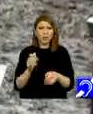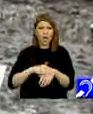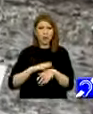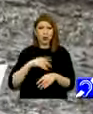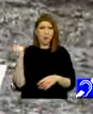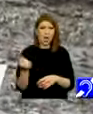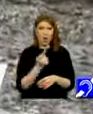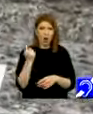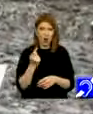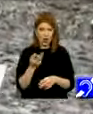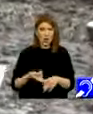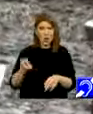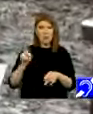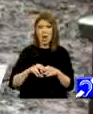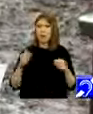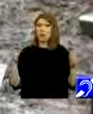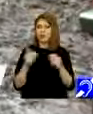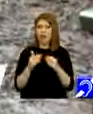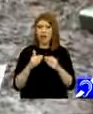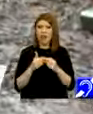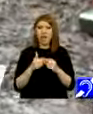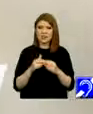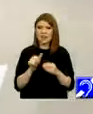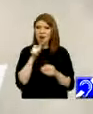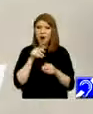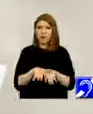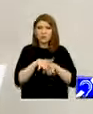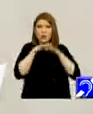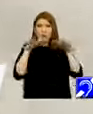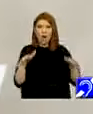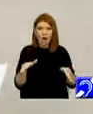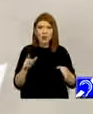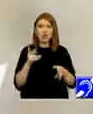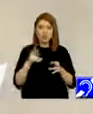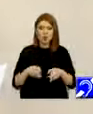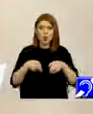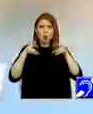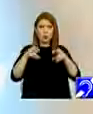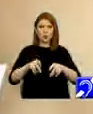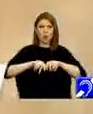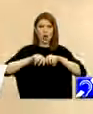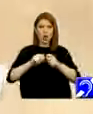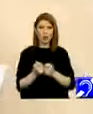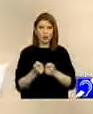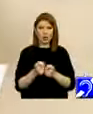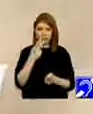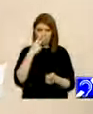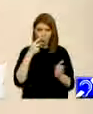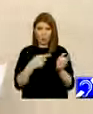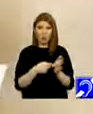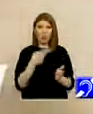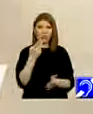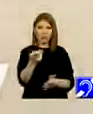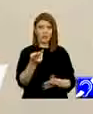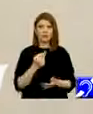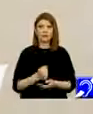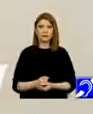de curți și grădini din comuna Șiria au fost inundate și două podețe rupte. Uite ce aici!